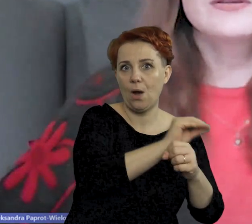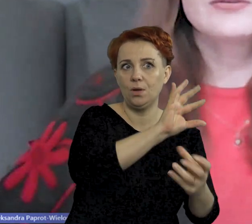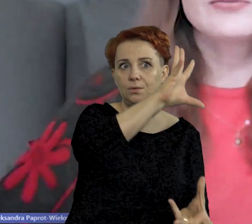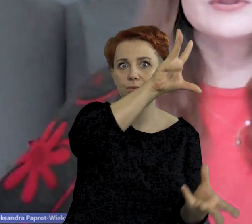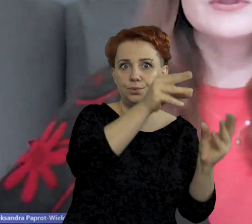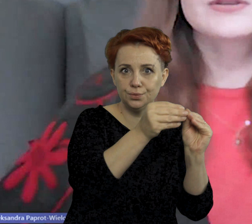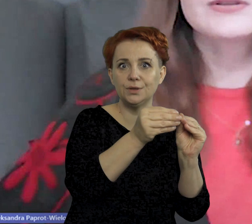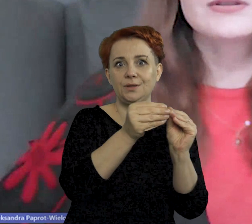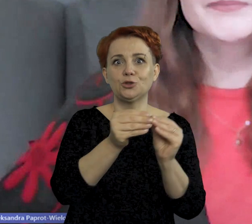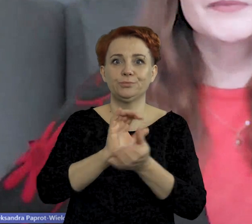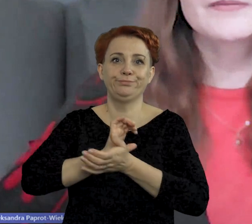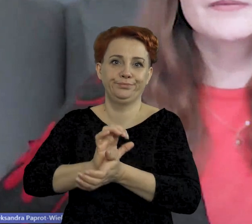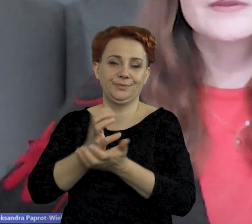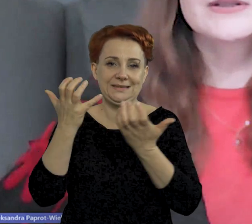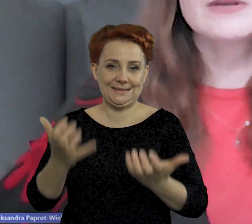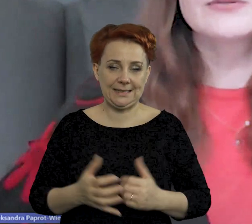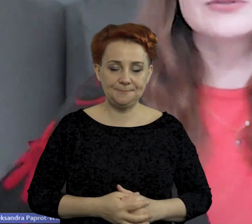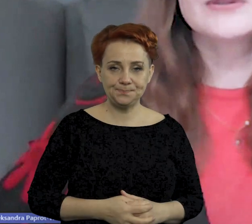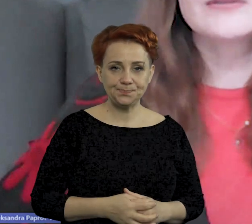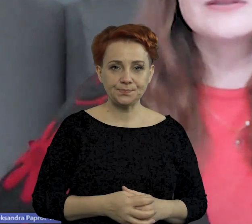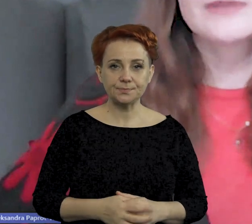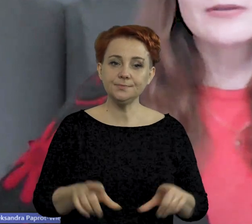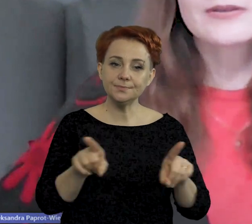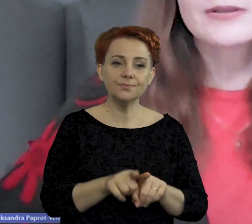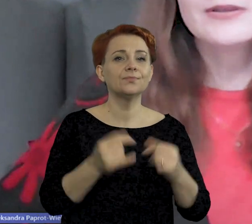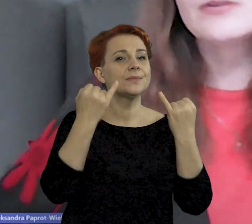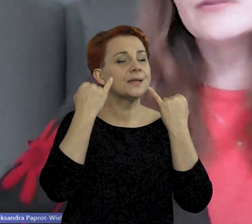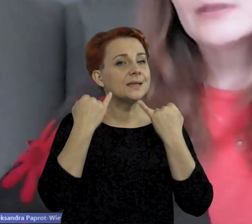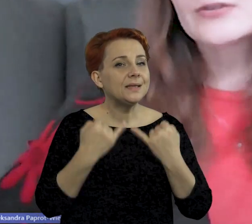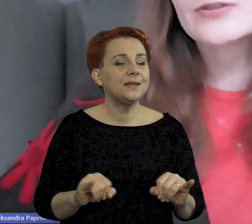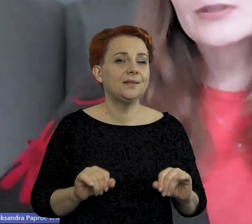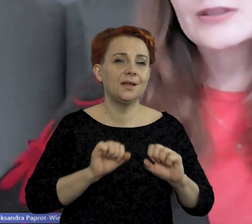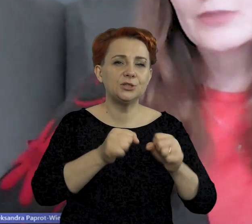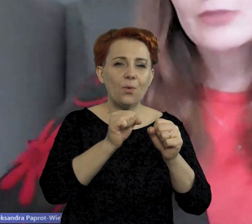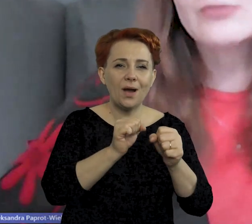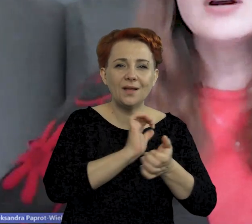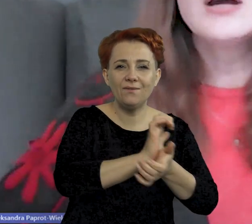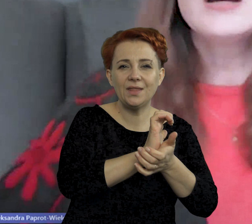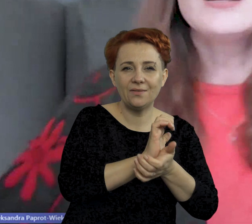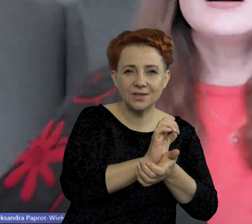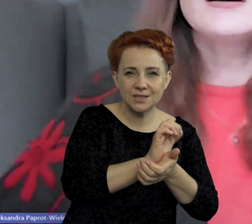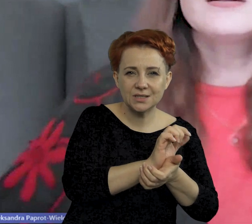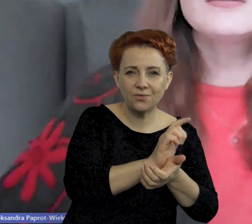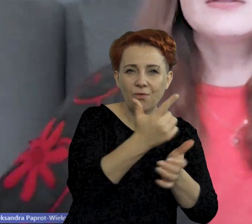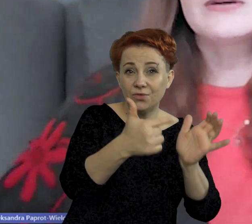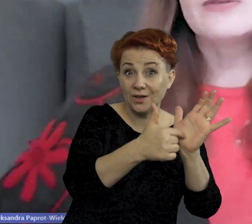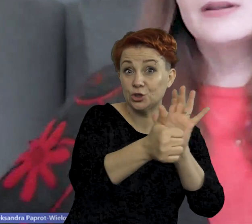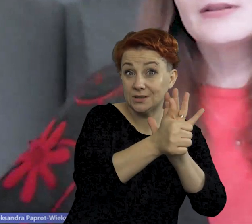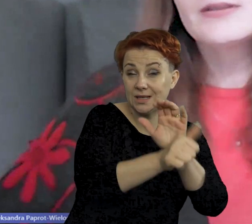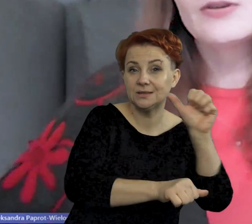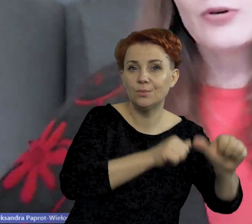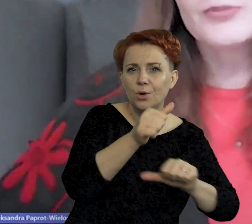jest również działalność wydawnictwa Region z Gdyni, które w 2016 roku